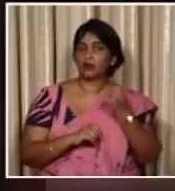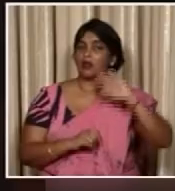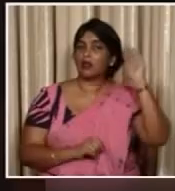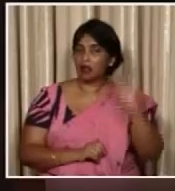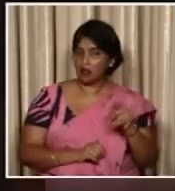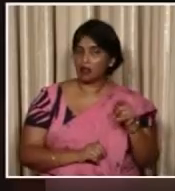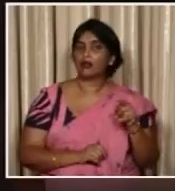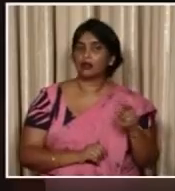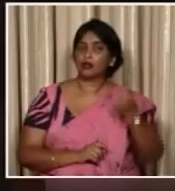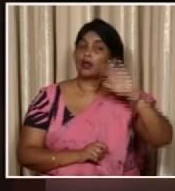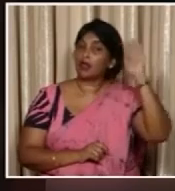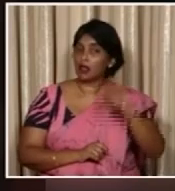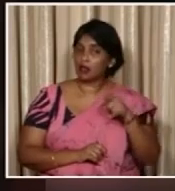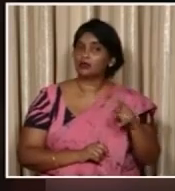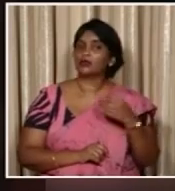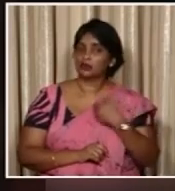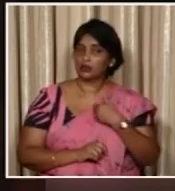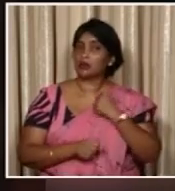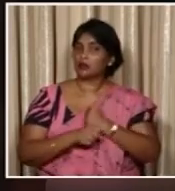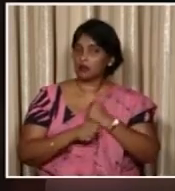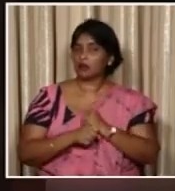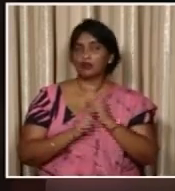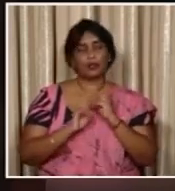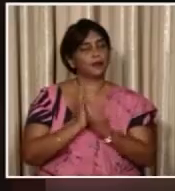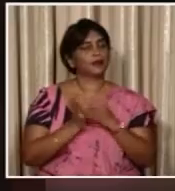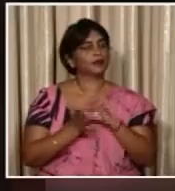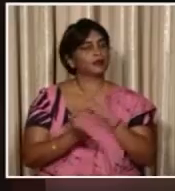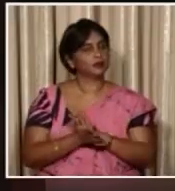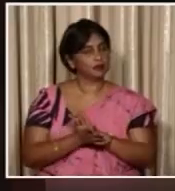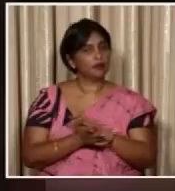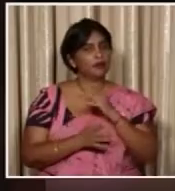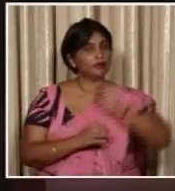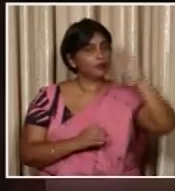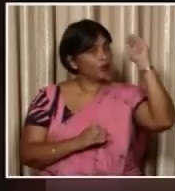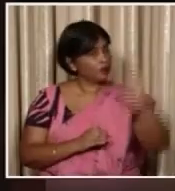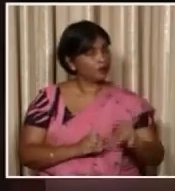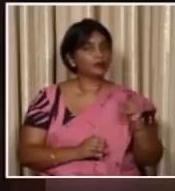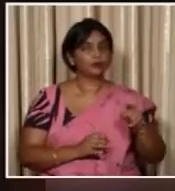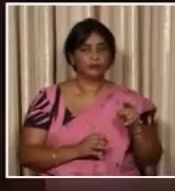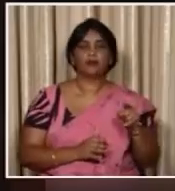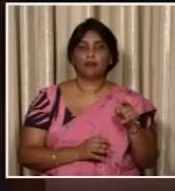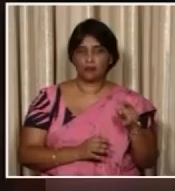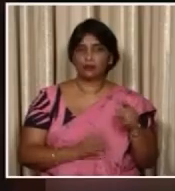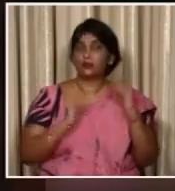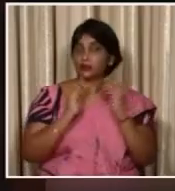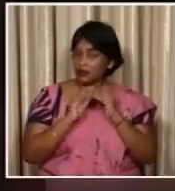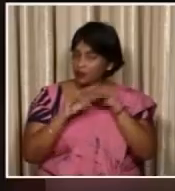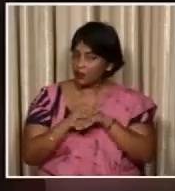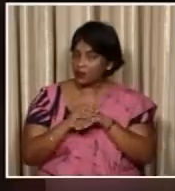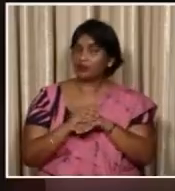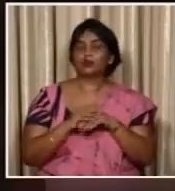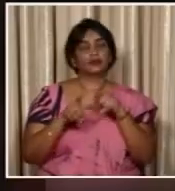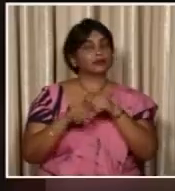කිරීම ඒ මිල අඩු කිරීමේදී අපි රජයේ වශයෙන් ප්‍රතිපත්තියක් ගත්තා අර අඩුම තීරු වලට ගෘහස්ත කාණ්ඩෙටත්